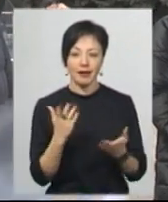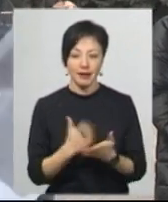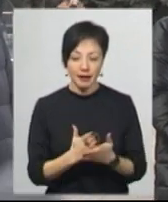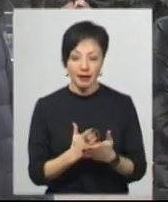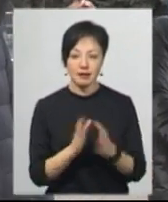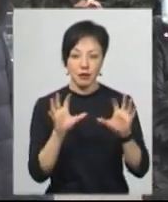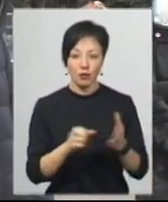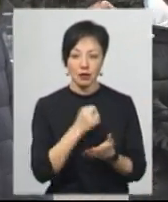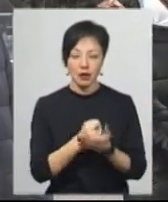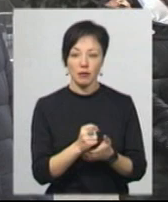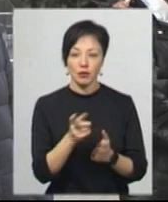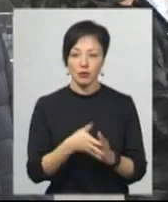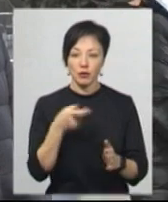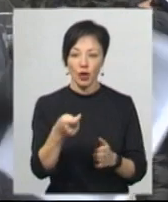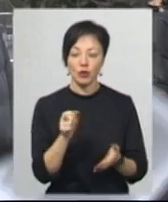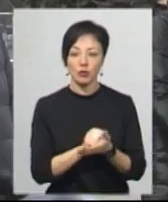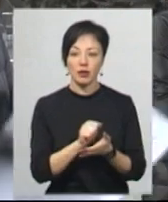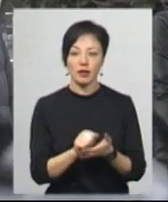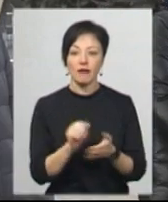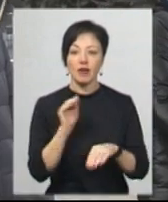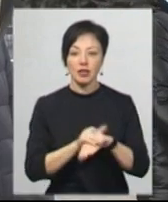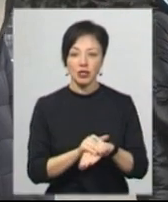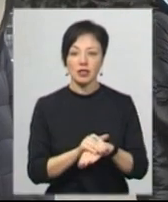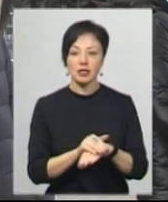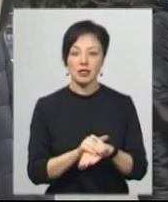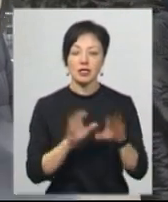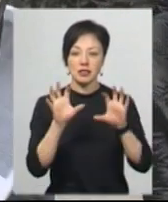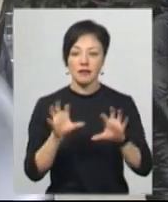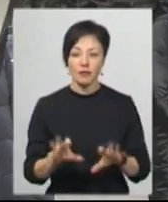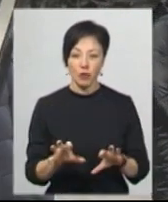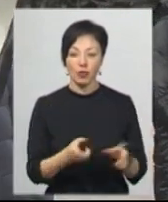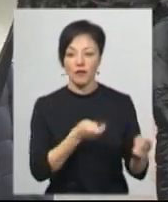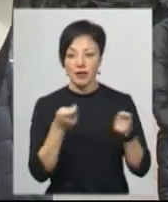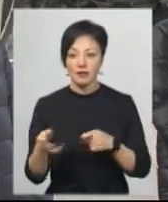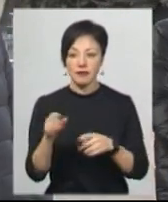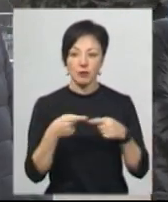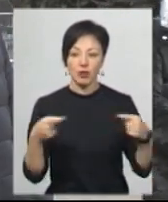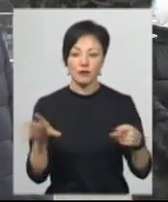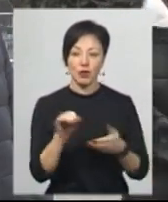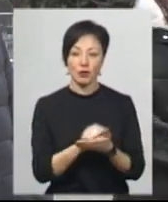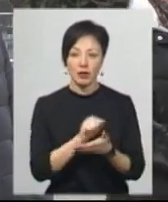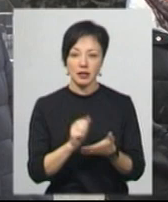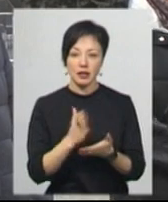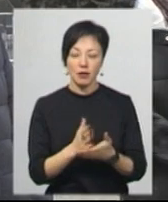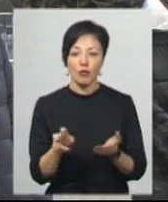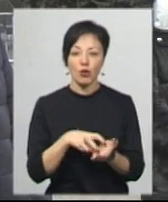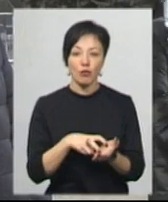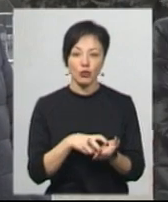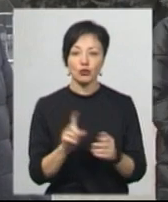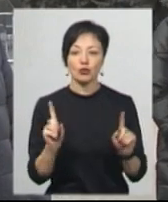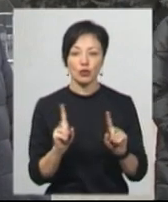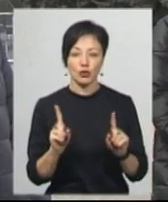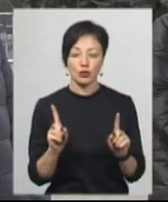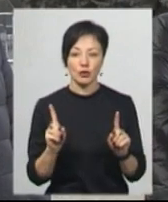бути надана документація на легалізацію, фактично легально завезена вся продукція, надані всі документація, ми боїмося,